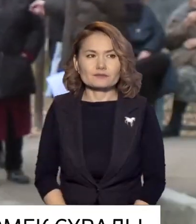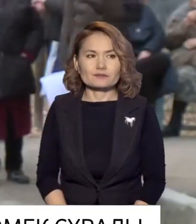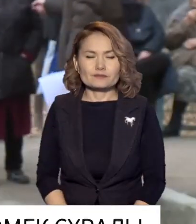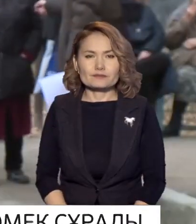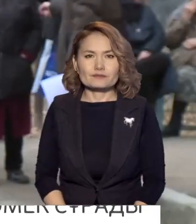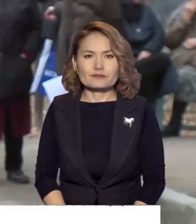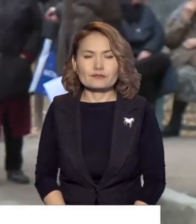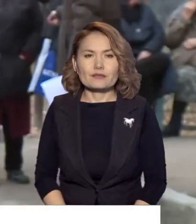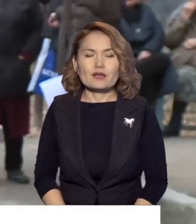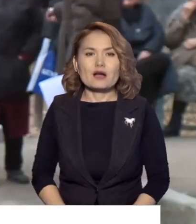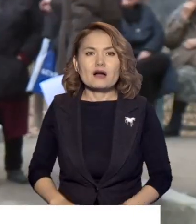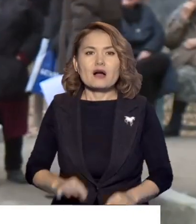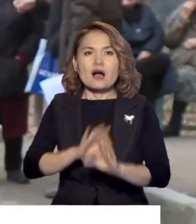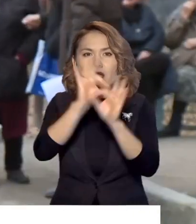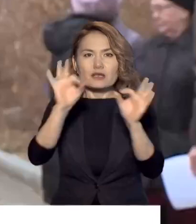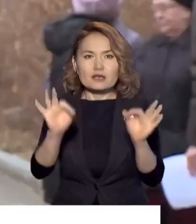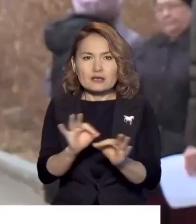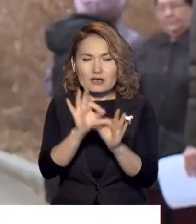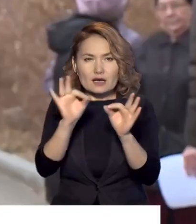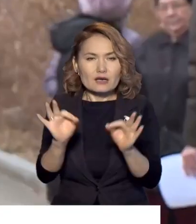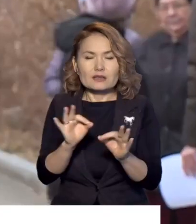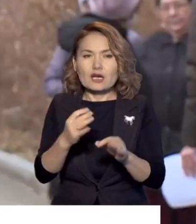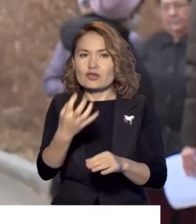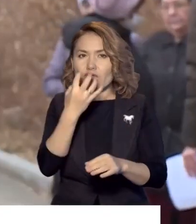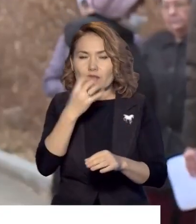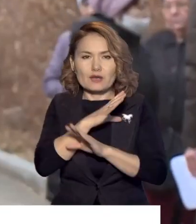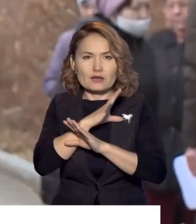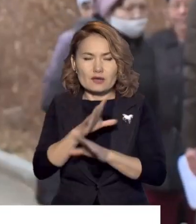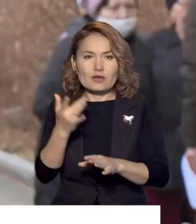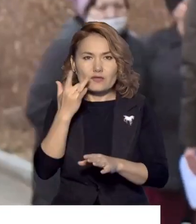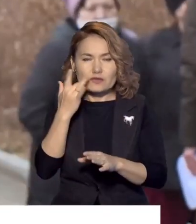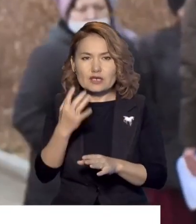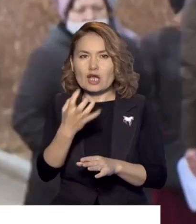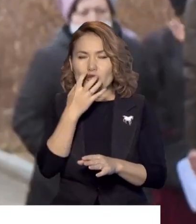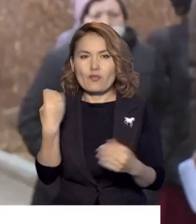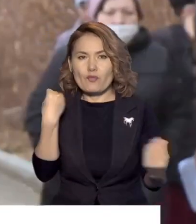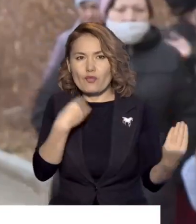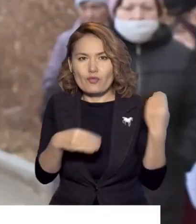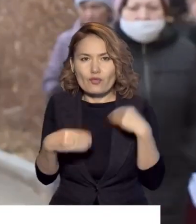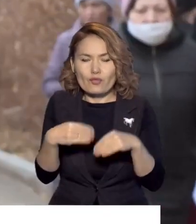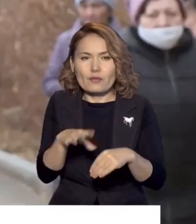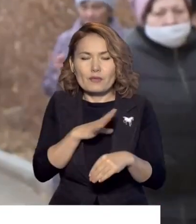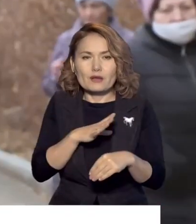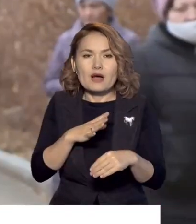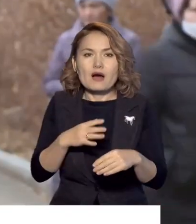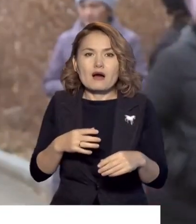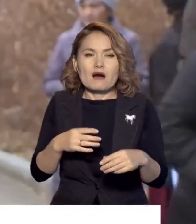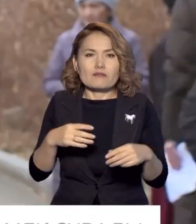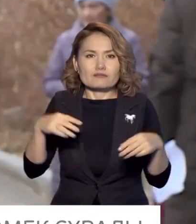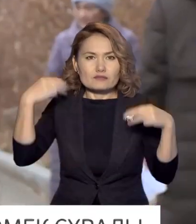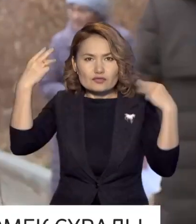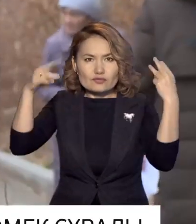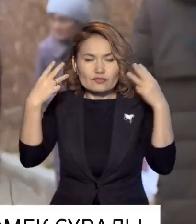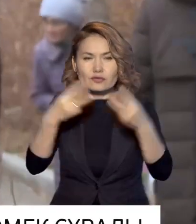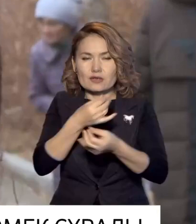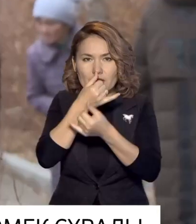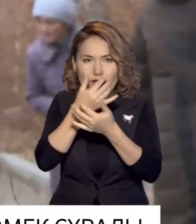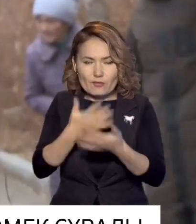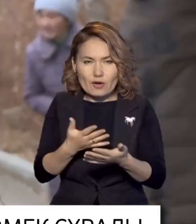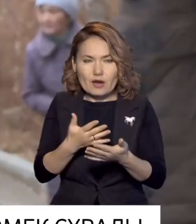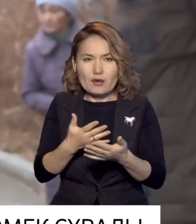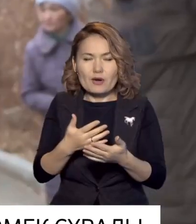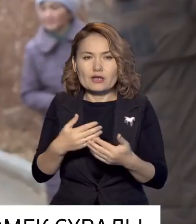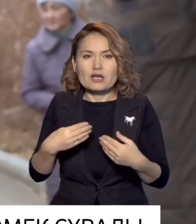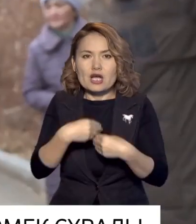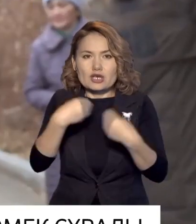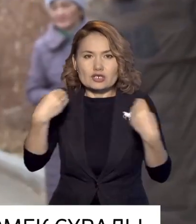Маңлайын терлеп көрген емес бұл домнан. Оранып отырамыз, е нормальный жуынамаймыз. Е шешініп